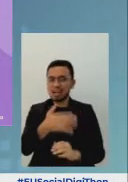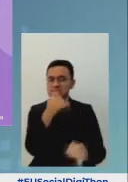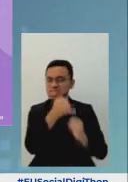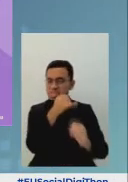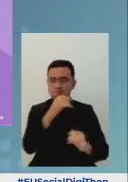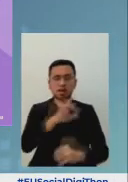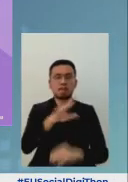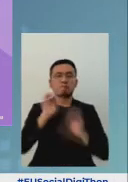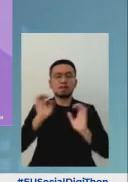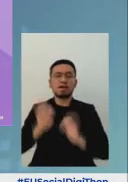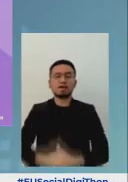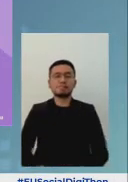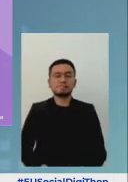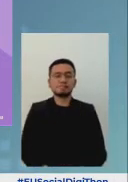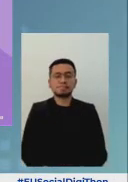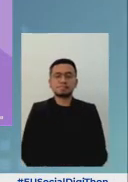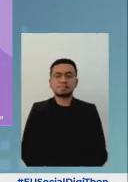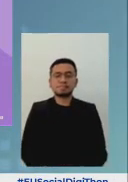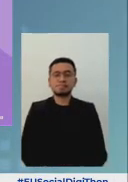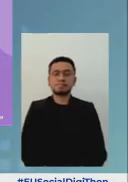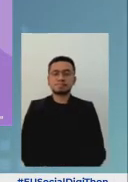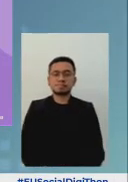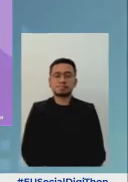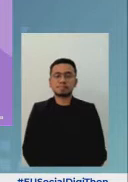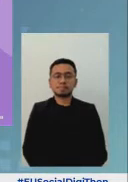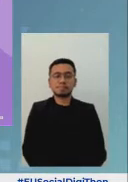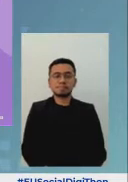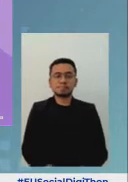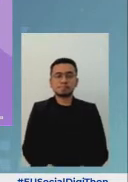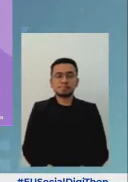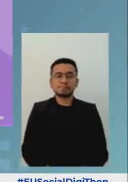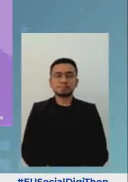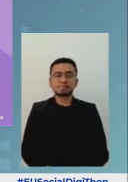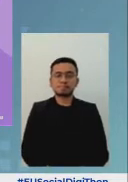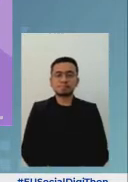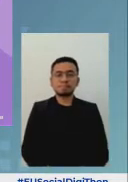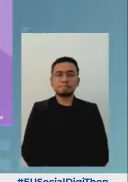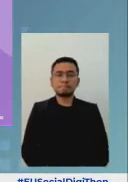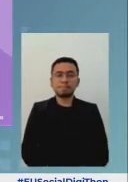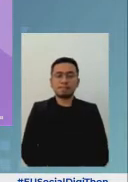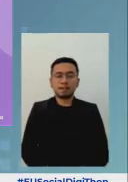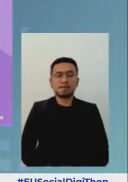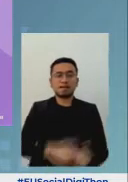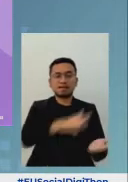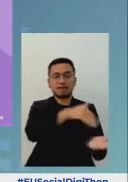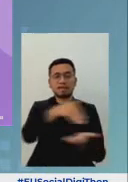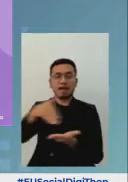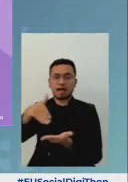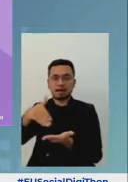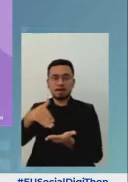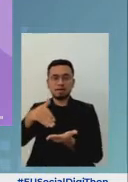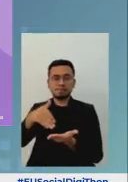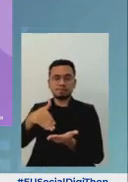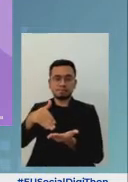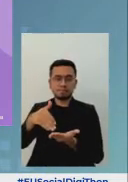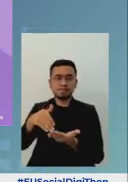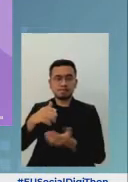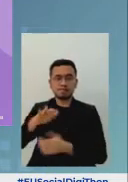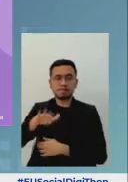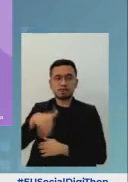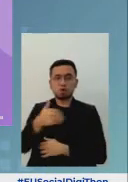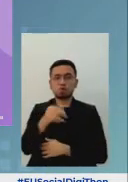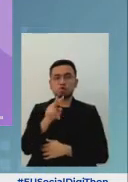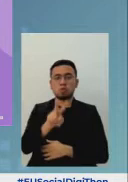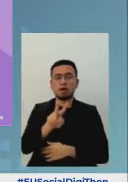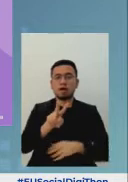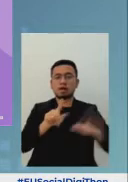Nah, ternyata kalau dari data teman-teman nih yang mengisinya ada